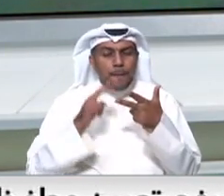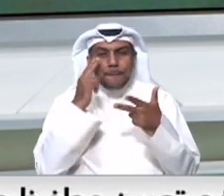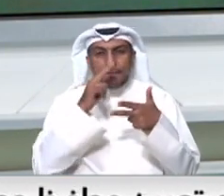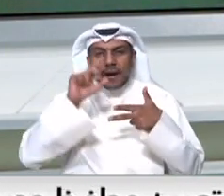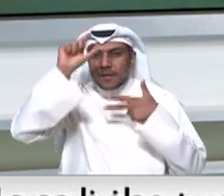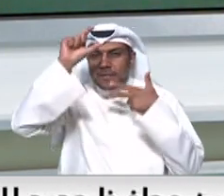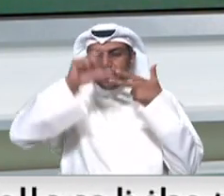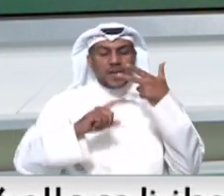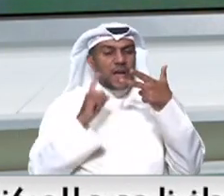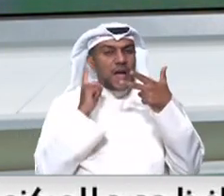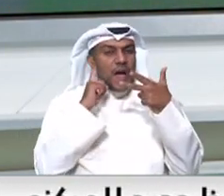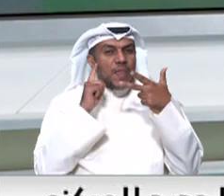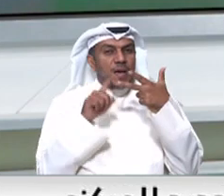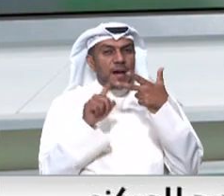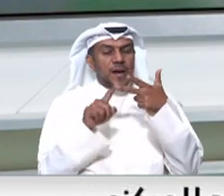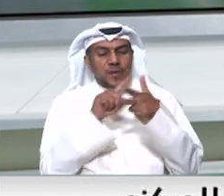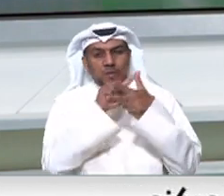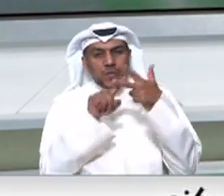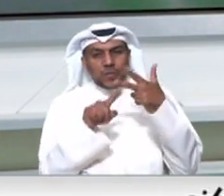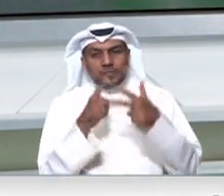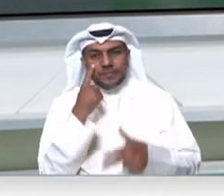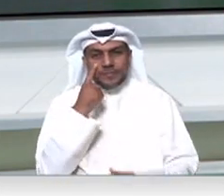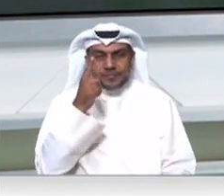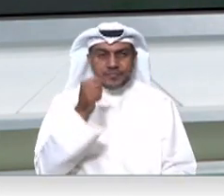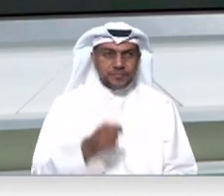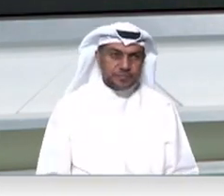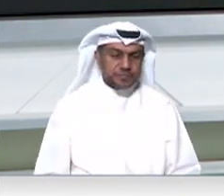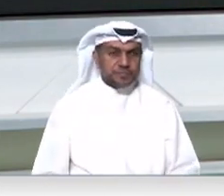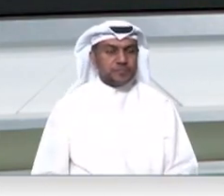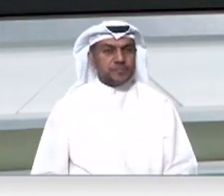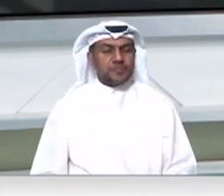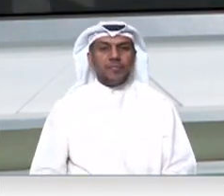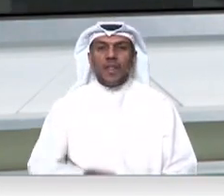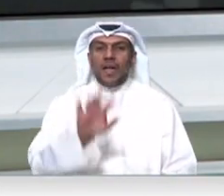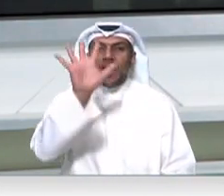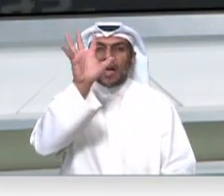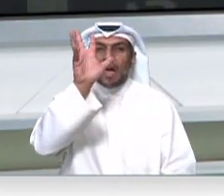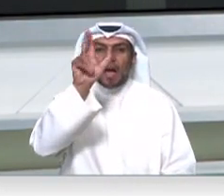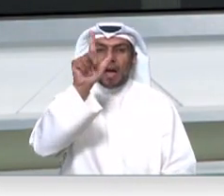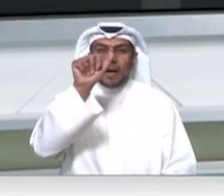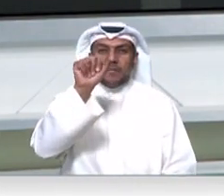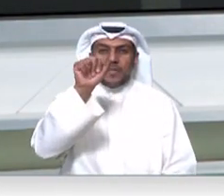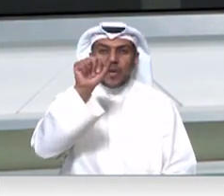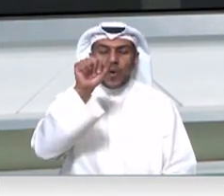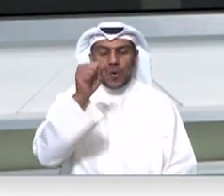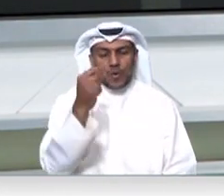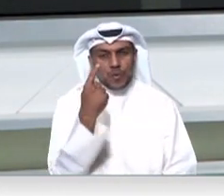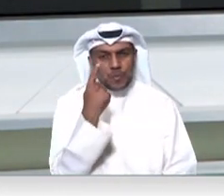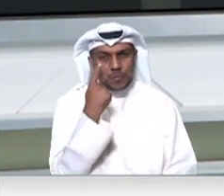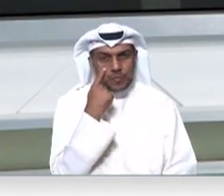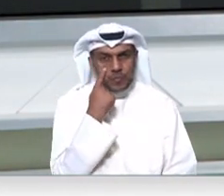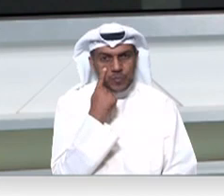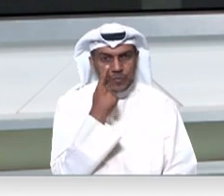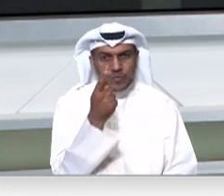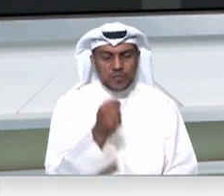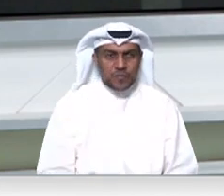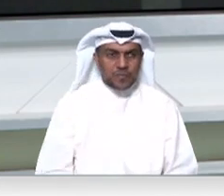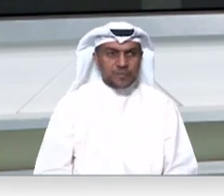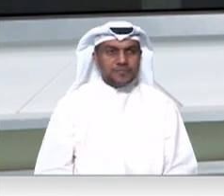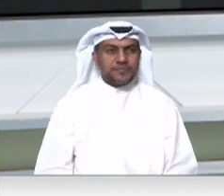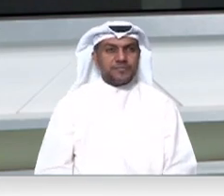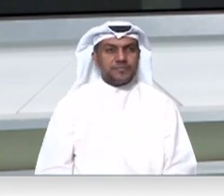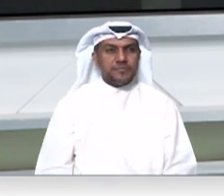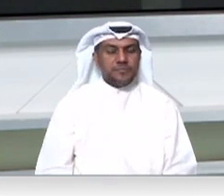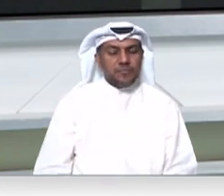الساعة 6:47 دقيقة. أما بالنسبة للطقس المتوقع في مدينة الكويت خلال الأيام الخمسة المقبلة، في